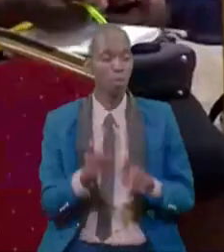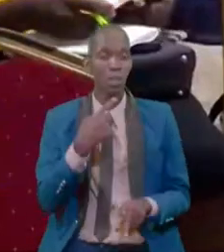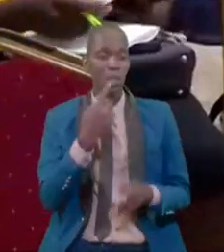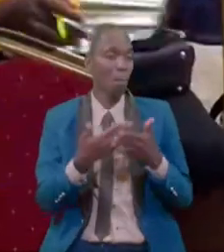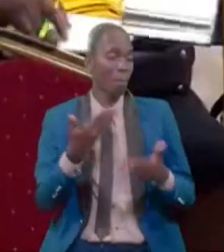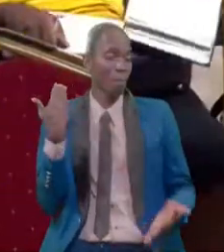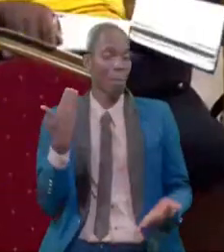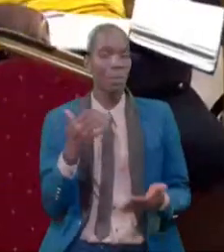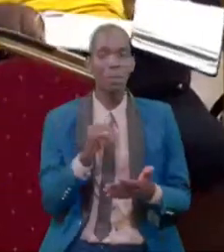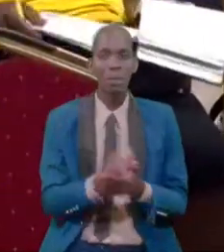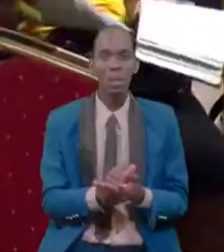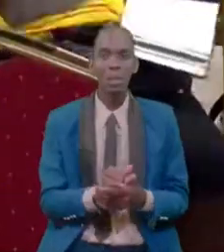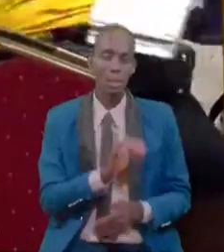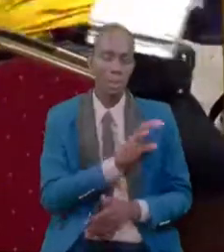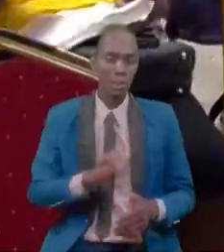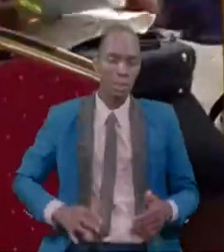l'époque